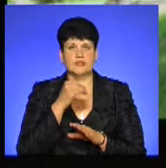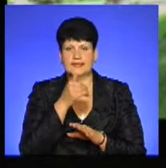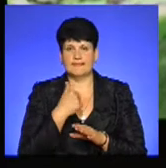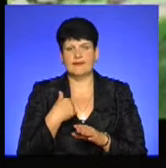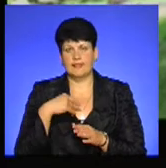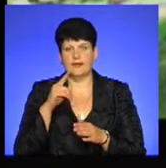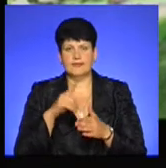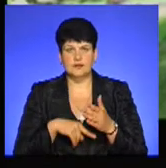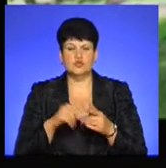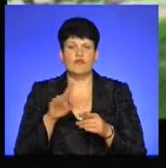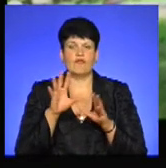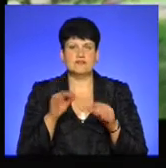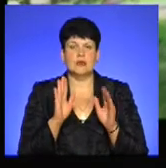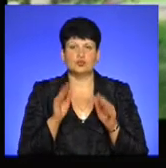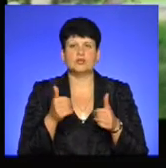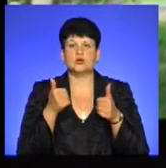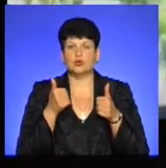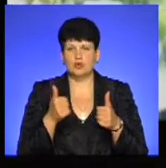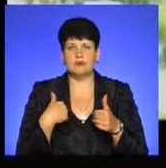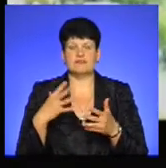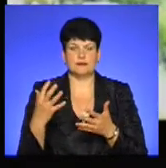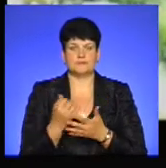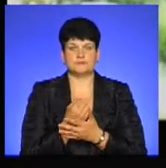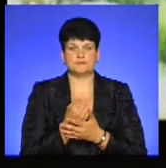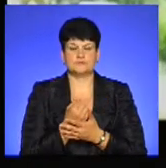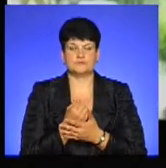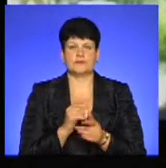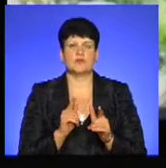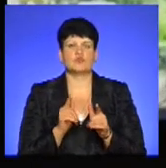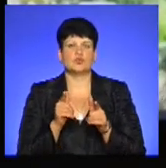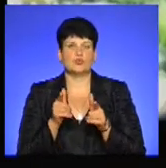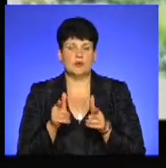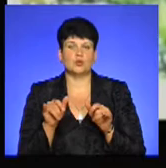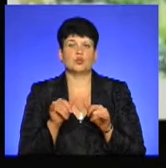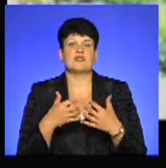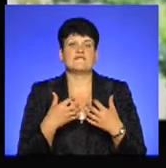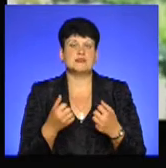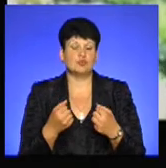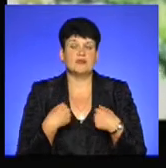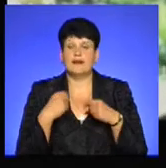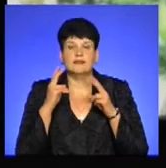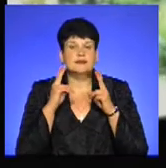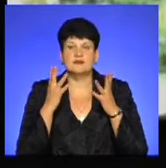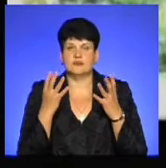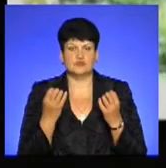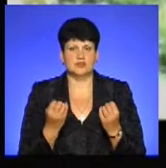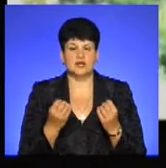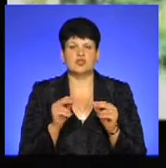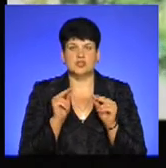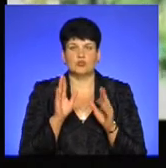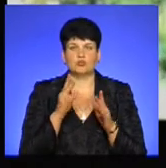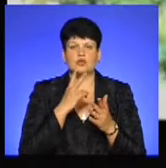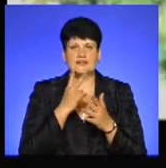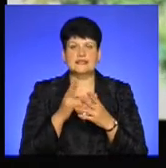надіюся, що все буде добре і все в нас вийде. Вступати куди візьмуть, я не знаю ще. Якщо чесно, буду дивитися по